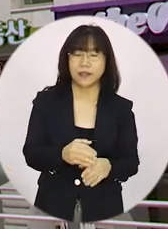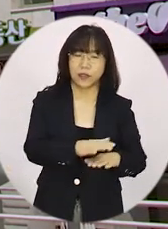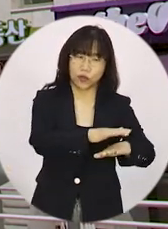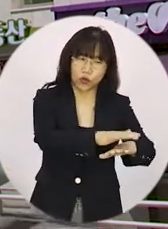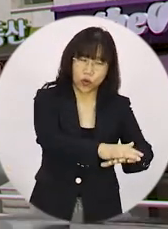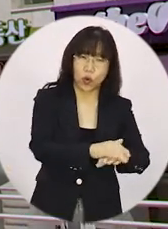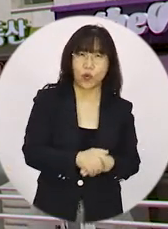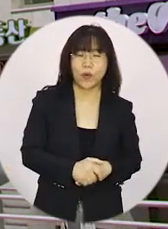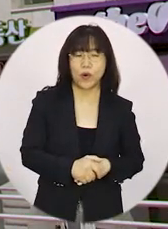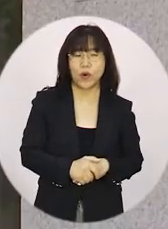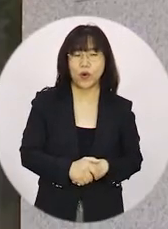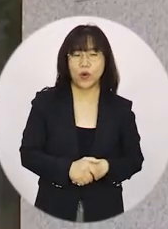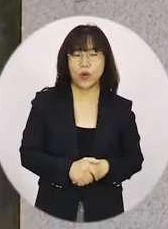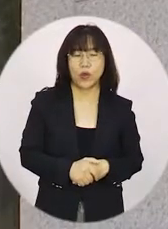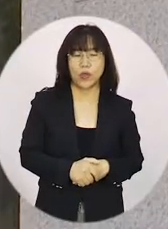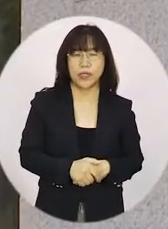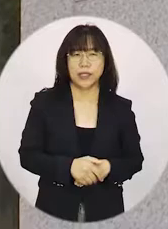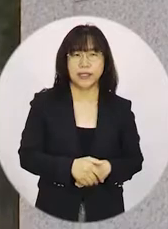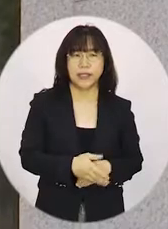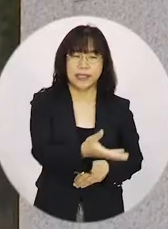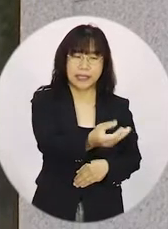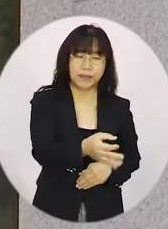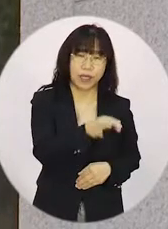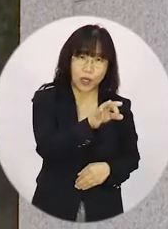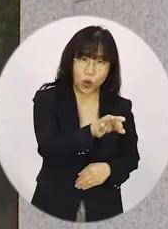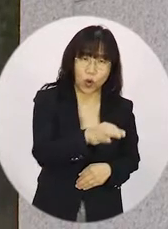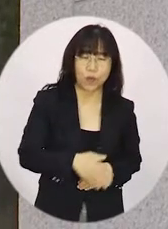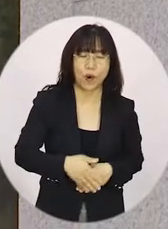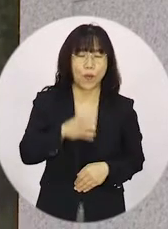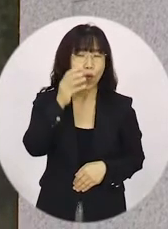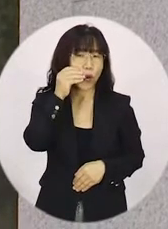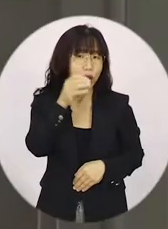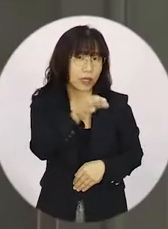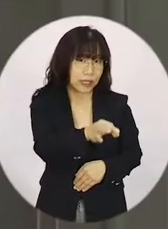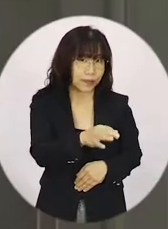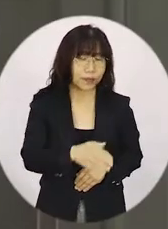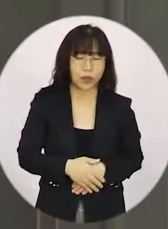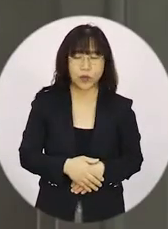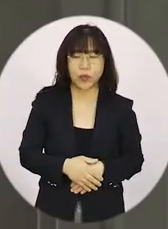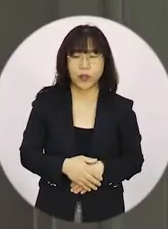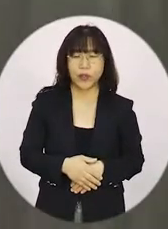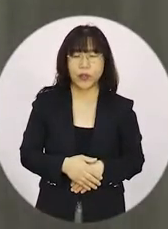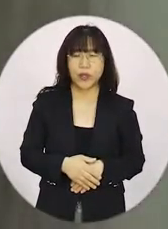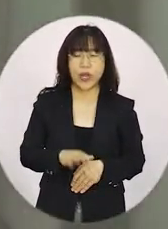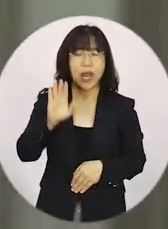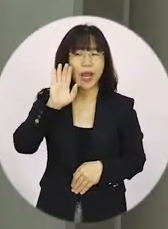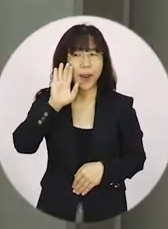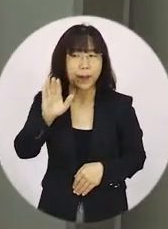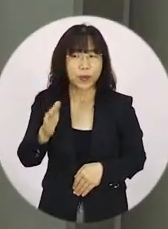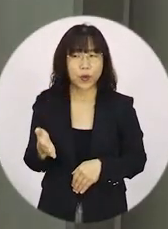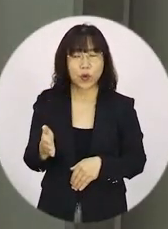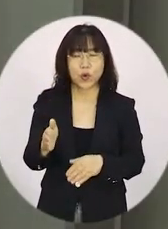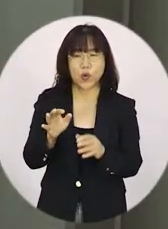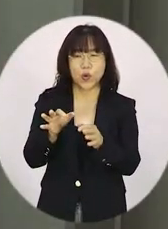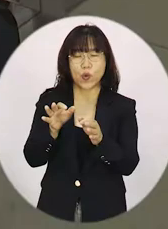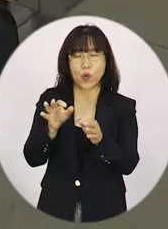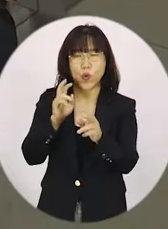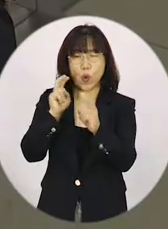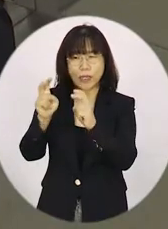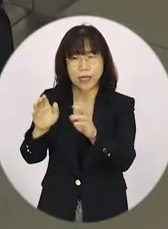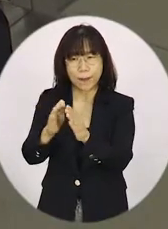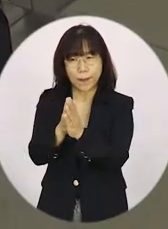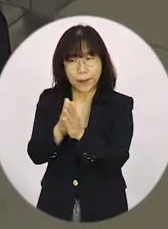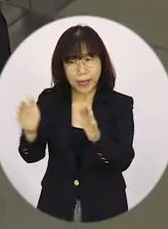사회적 경제 기업은 동일 금액 때 임대료와 보증금을 예비 창업자는 무료로 사용할 수 있습니다